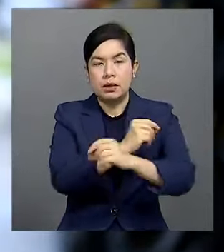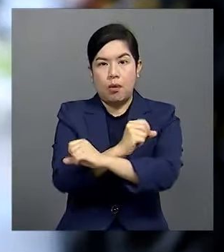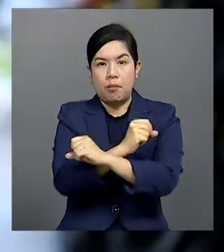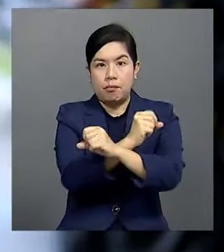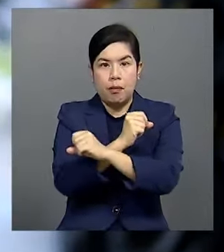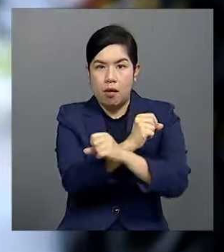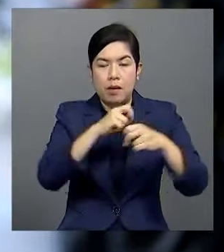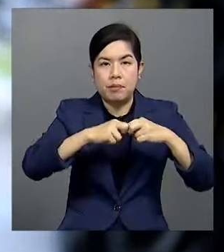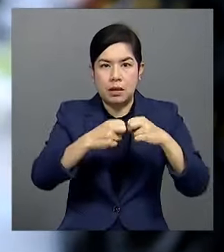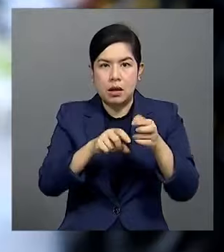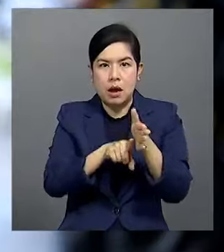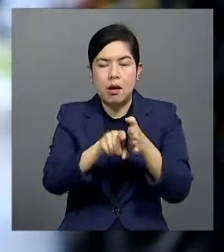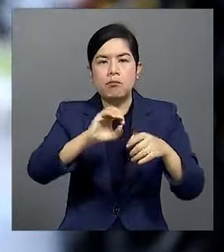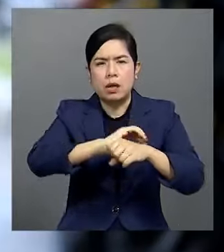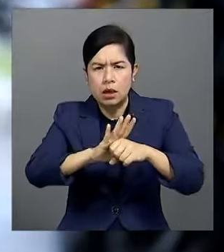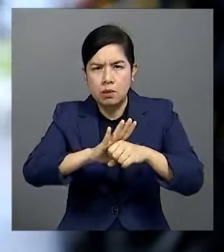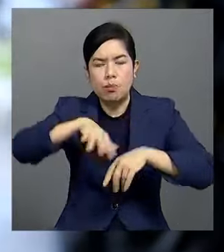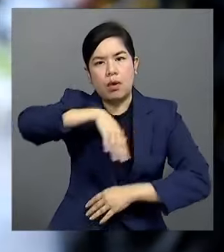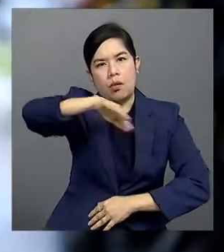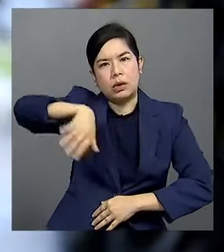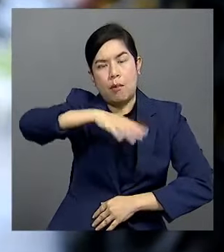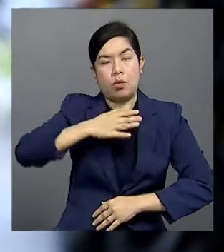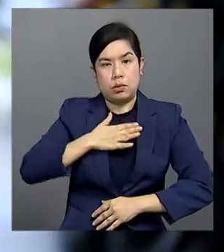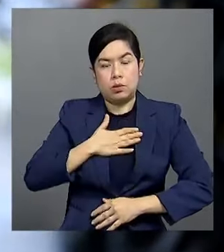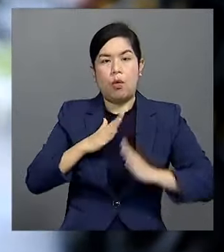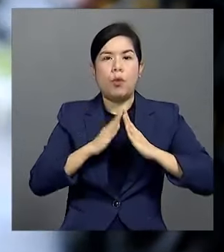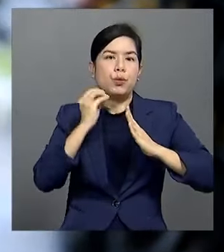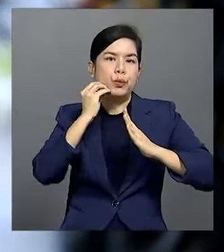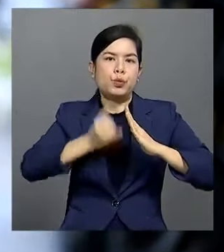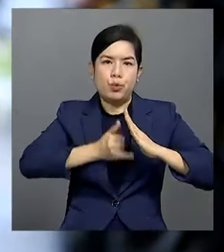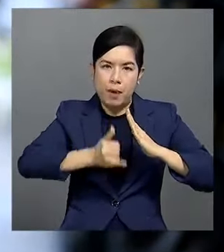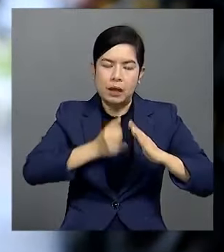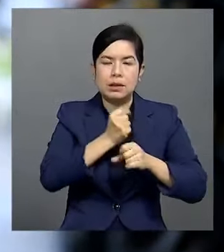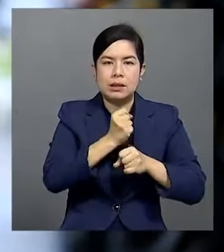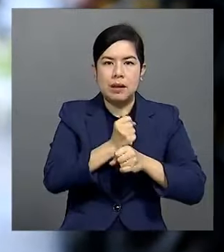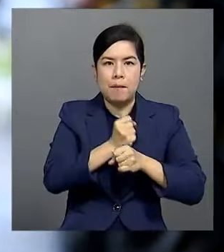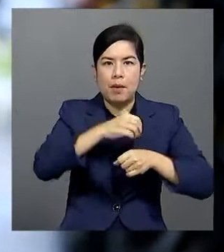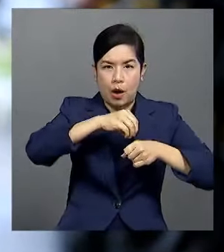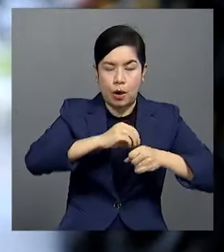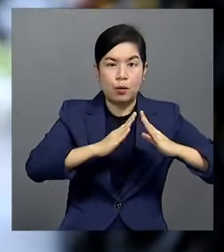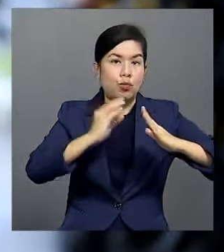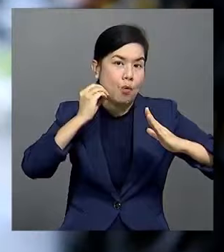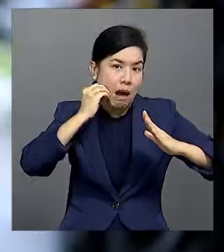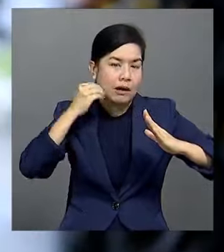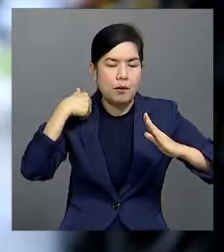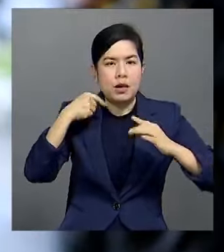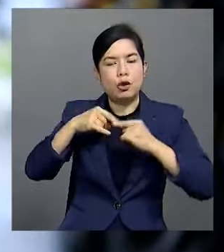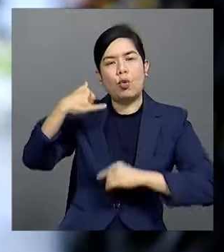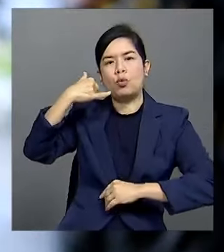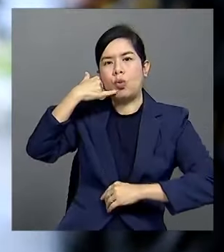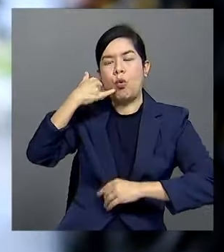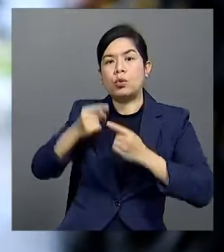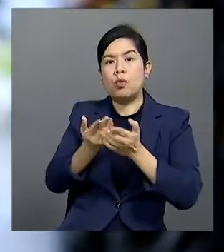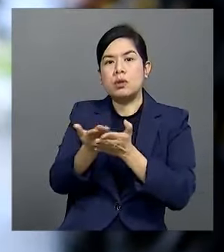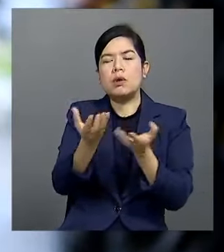ำให้พวกเราหลายๆคนนั้นอยู่บ้านทำงานที่บ้านเมื่ออยู่บ้านทำงานที่บ้านก็มีการสั่งซื้อสินค้าออนไลน์รวมไปถึง